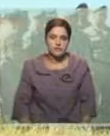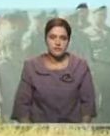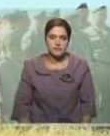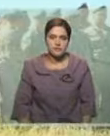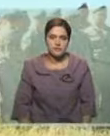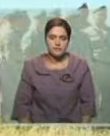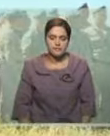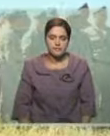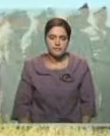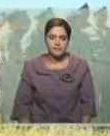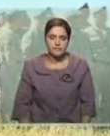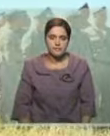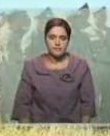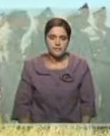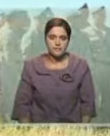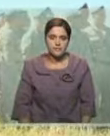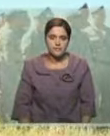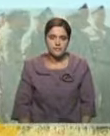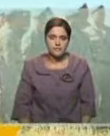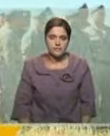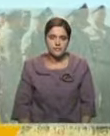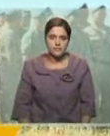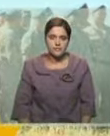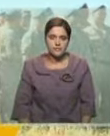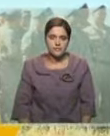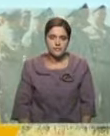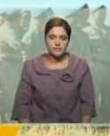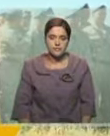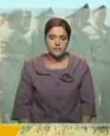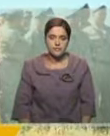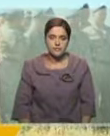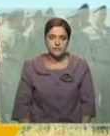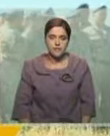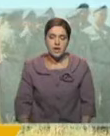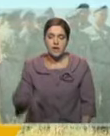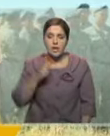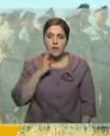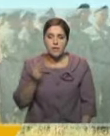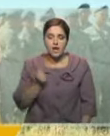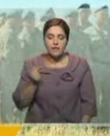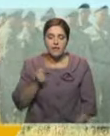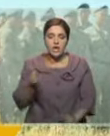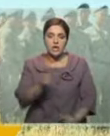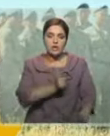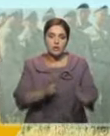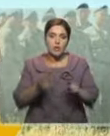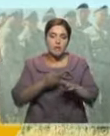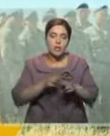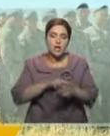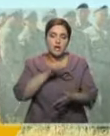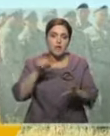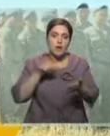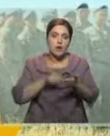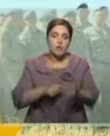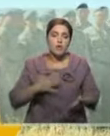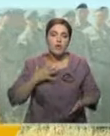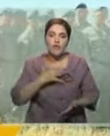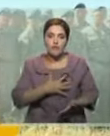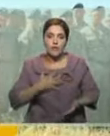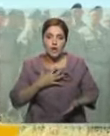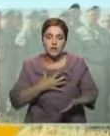Боевая готовность – это тот вопрос, который очень сейчас немаловажен, где и